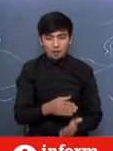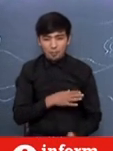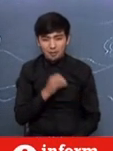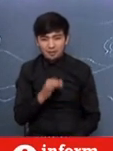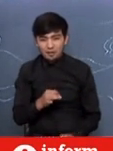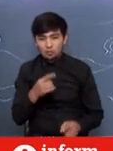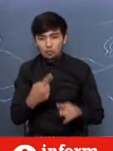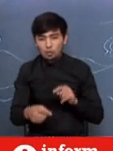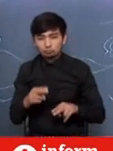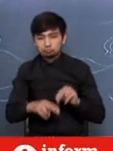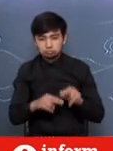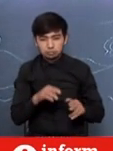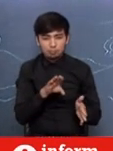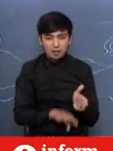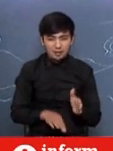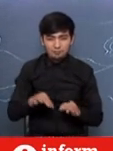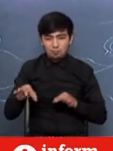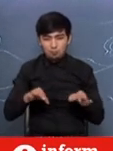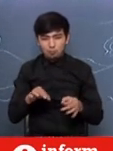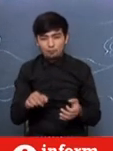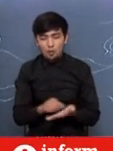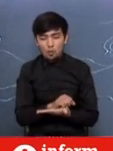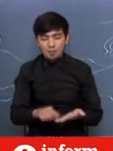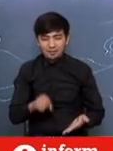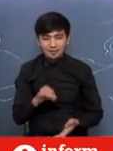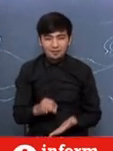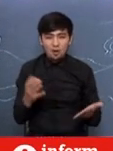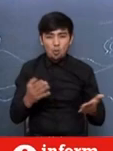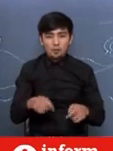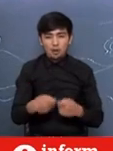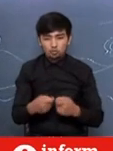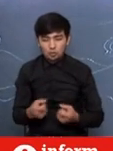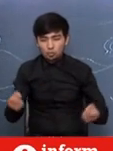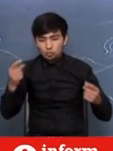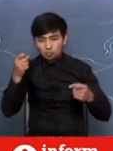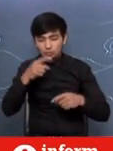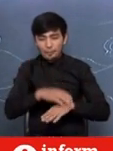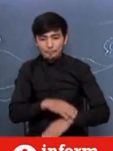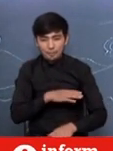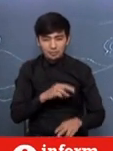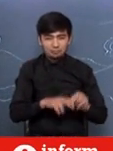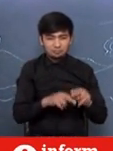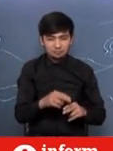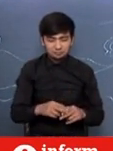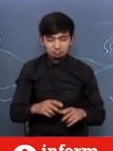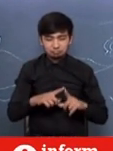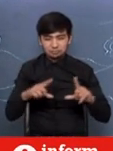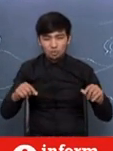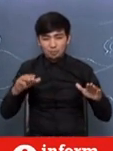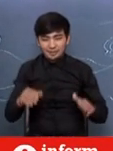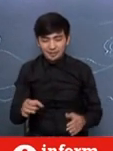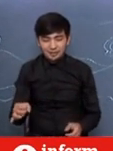строили без утверждения проектно-сметной документации Какие ещё нарушения выявили при строительстве комфортных школ расскажет